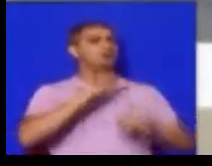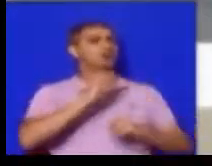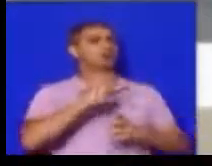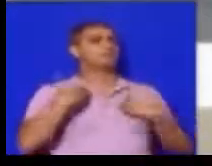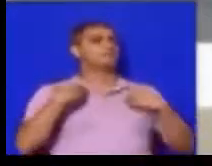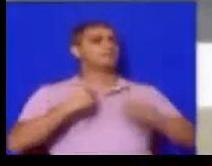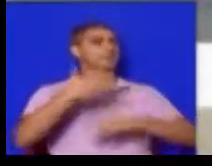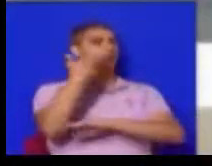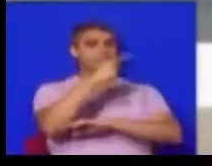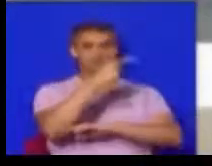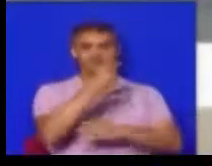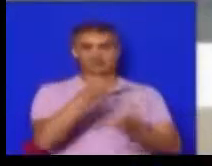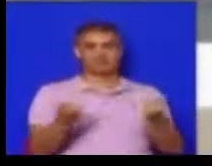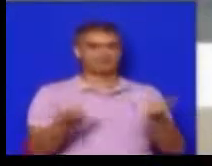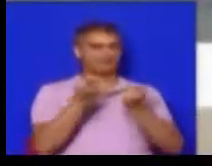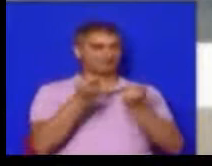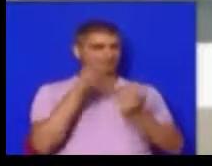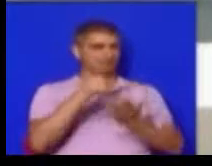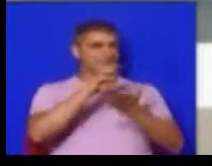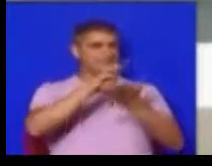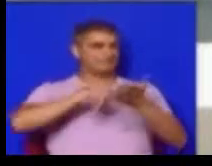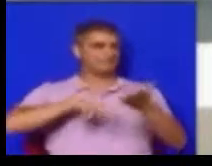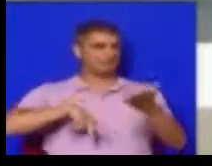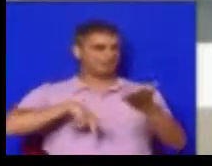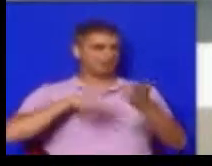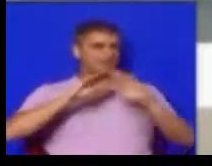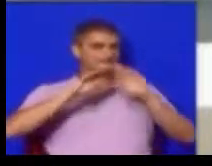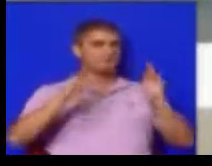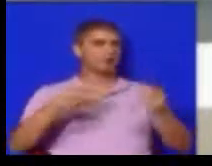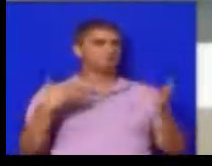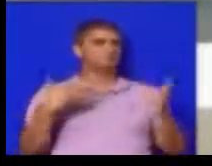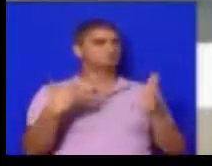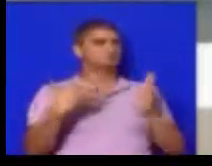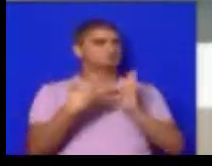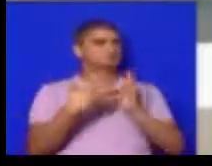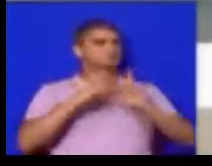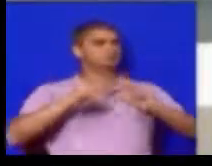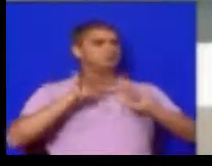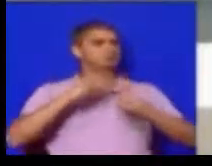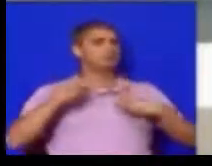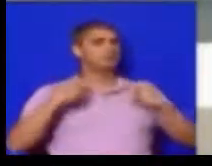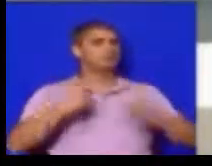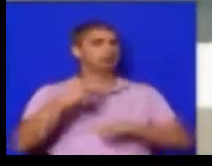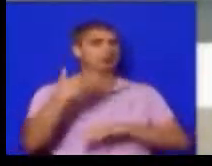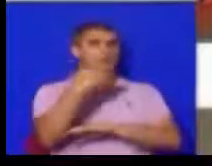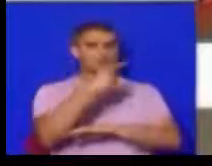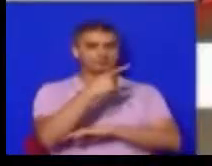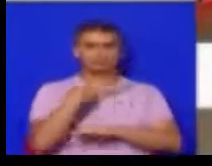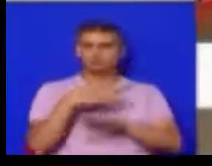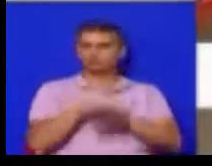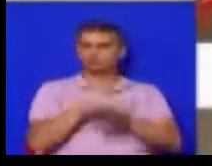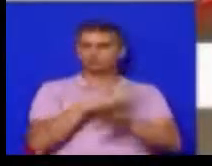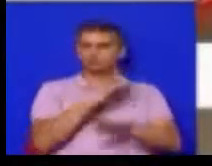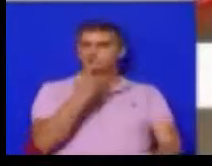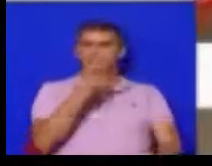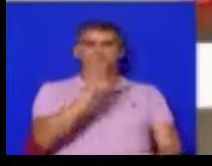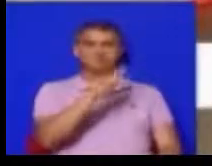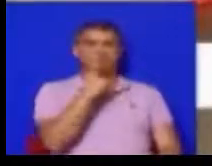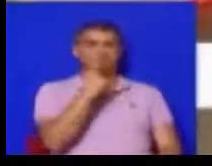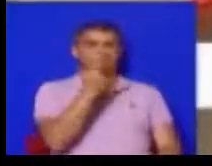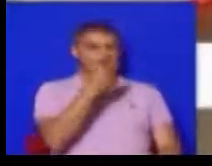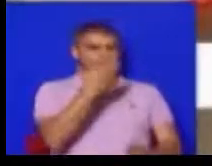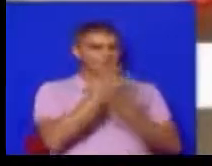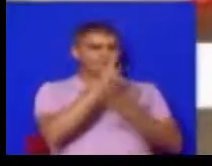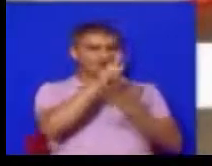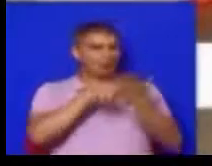באתר האינטרנט של המכון למחקרי ביטחון לאומי. מאמר באמת מרתק ומפורט עד מאוד. יש תחושה מרוח הדברים של נתניהו שהוא כמעט קרא את